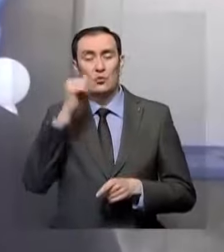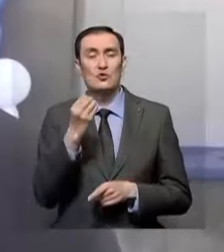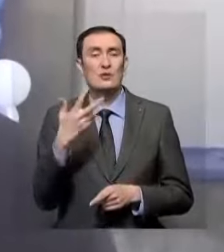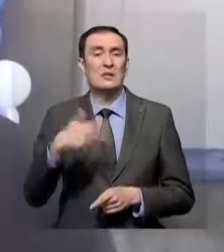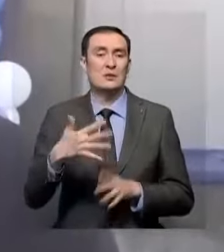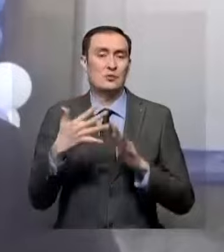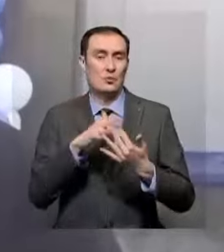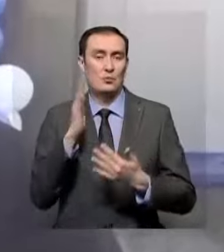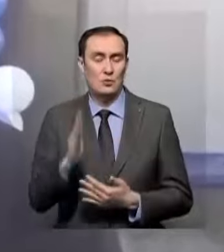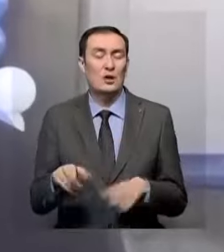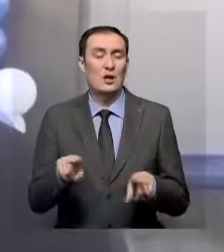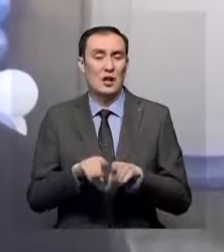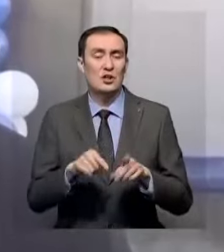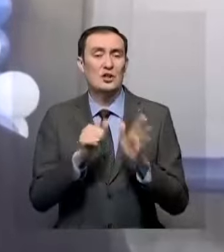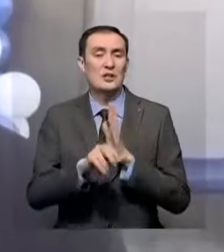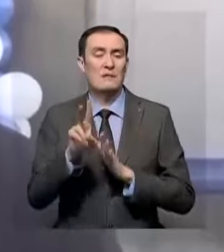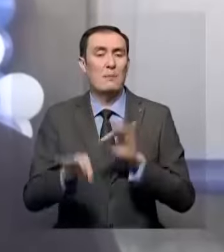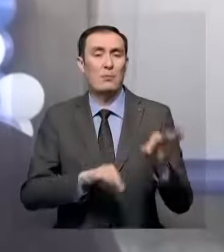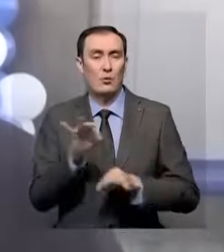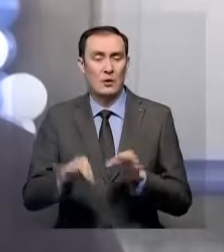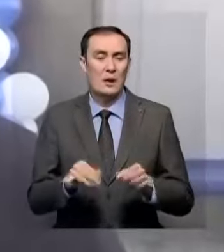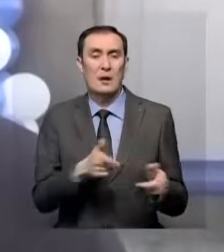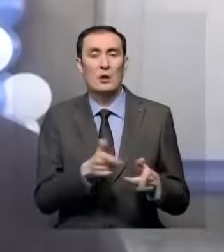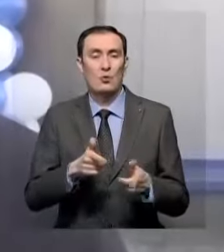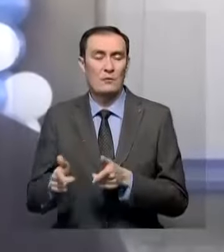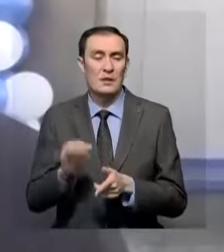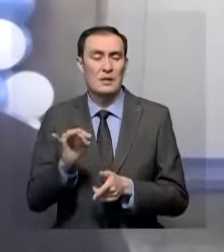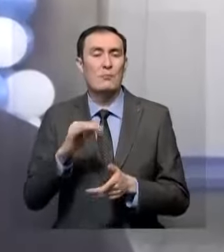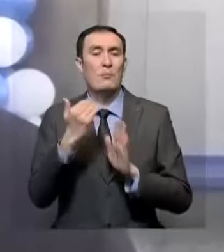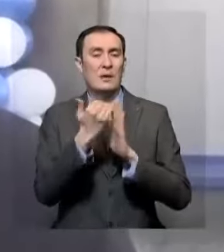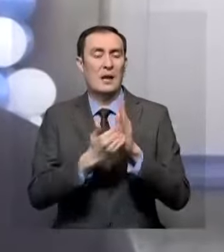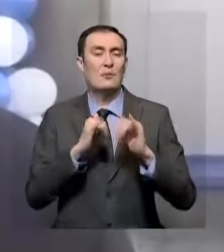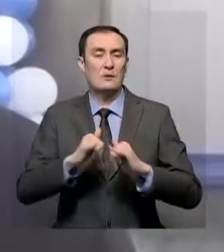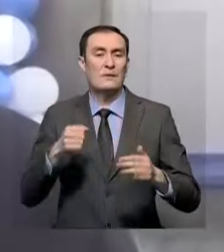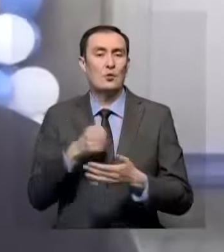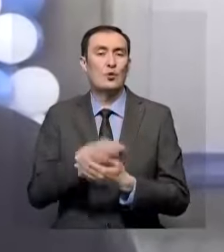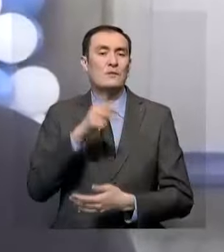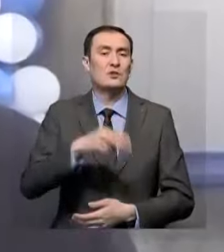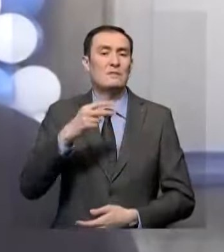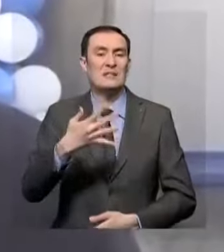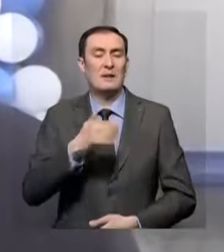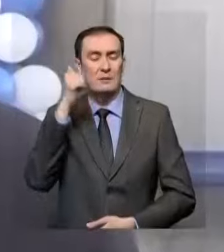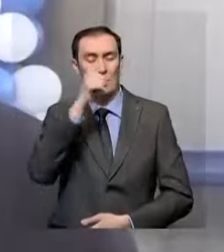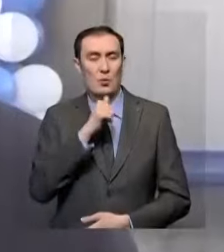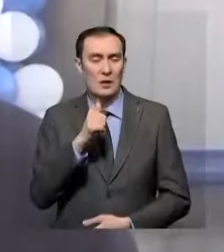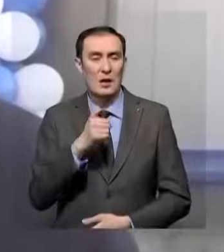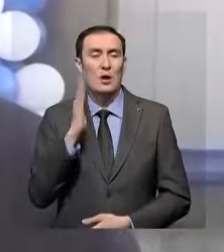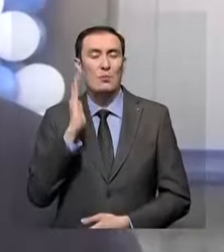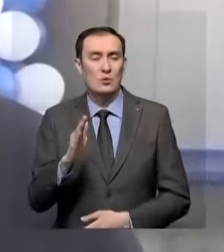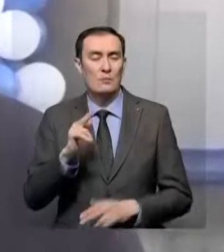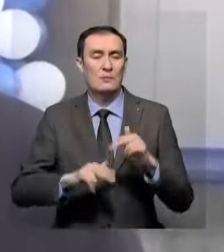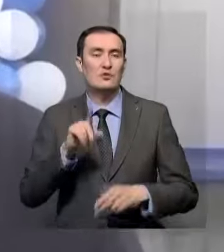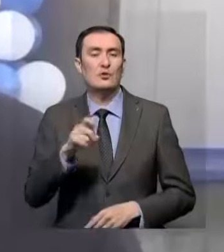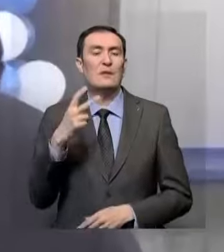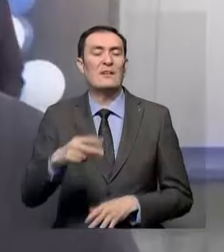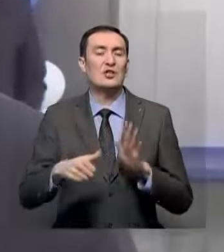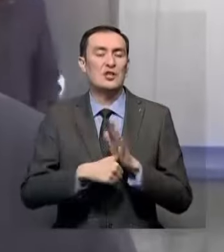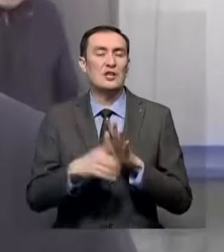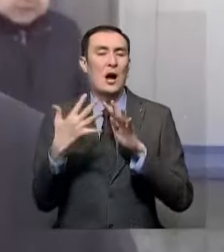30 сел. Кроме того, 62 проекта уже подготовлены, и по программе развития до 2025 года газифицируем 126